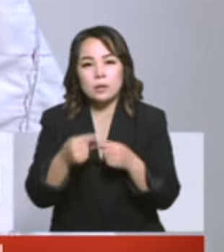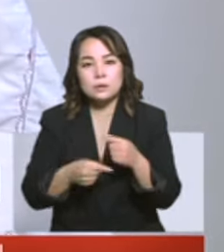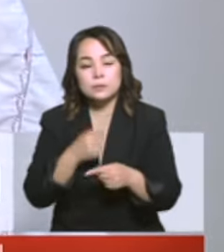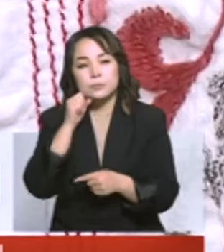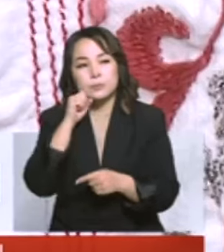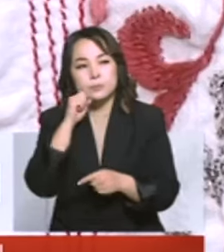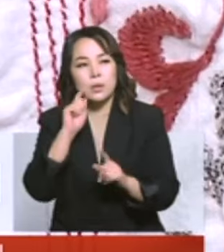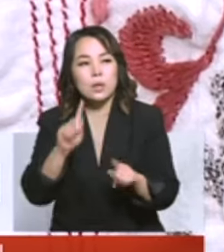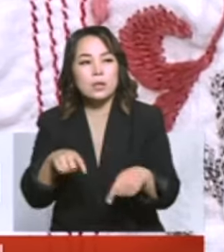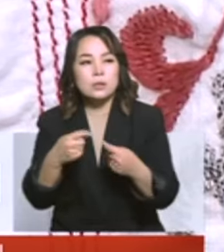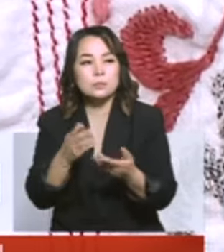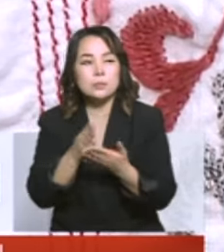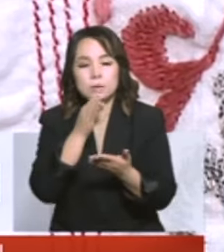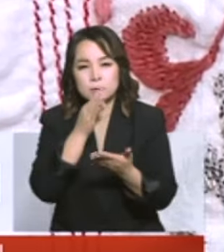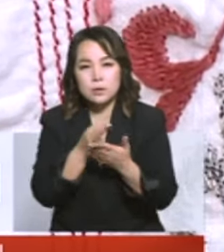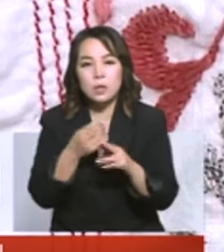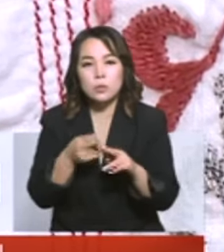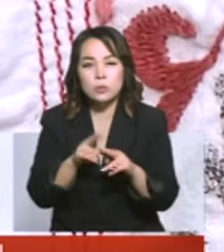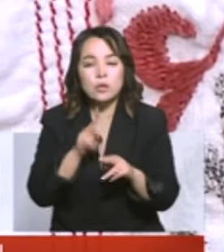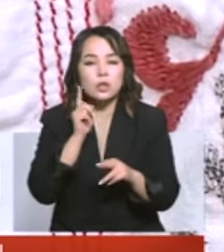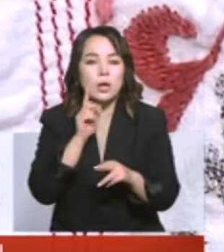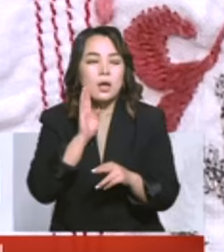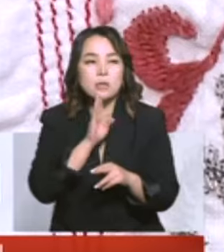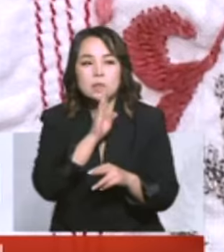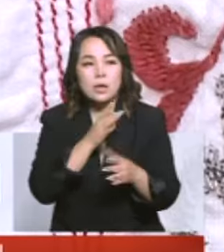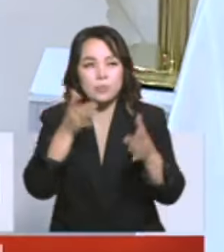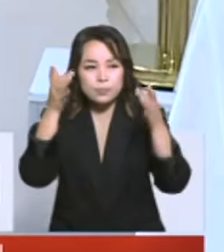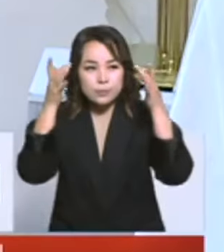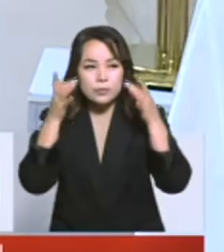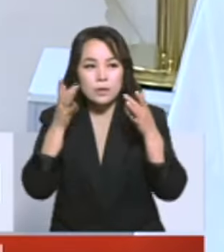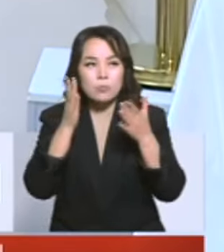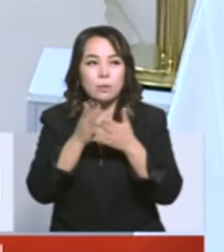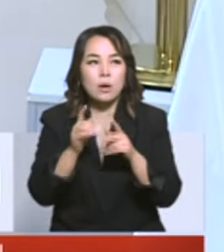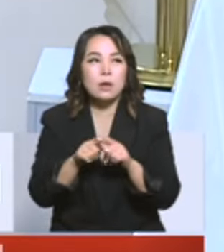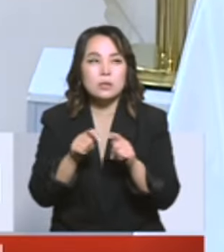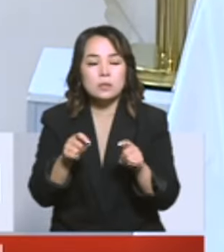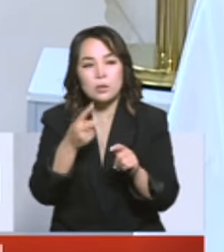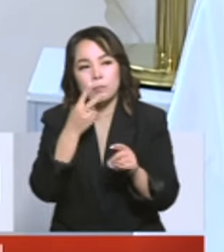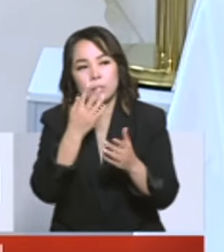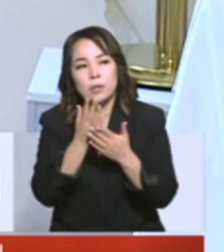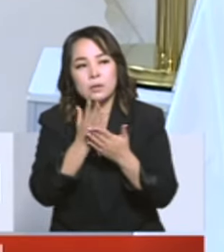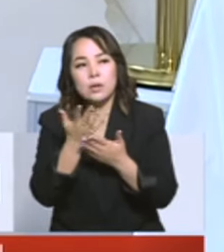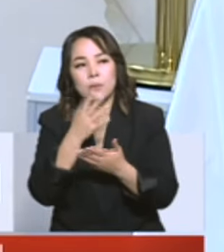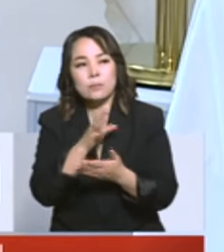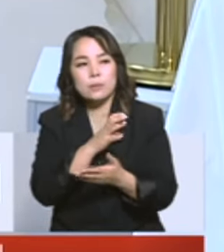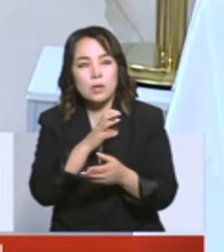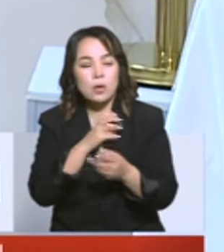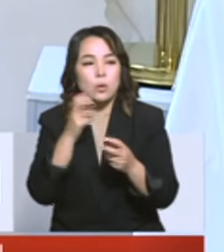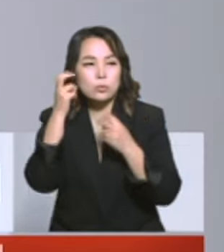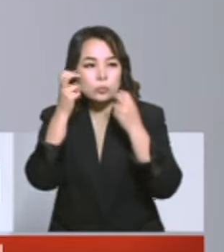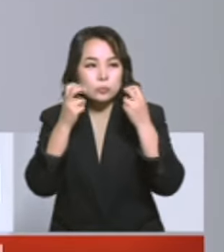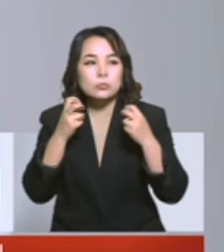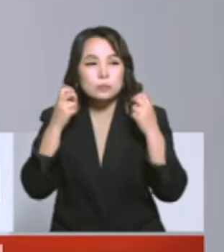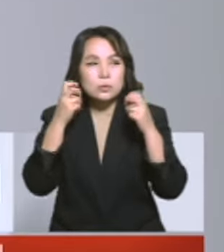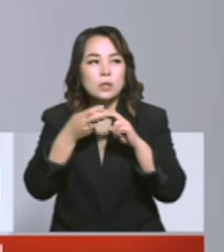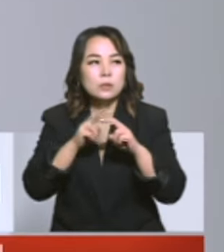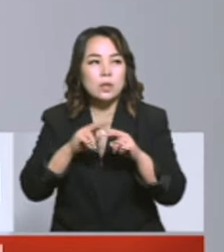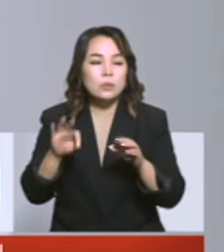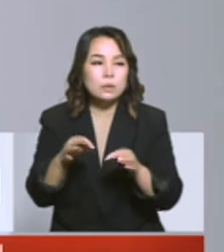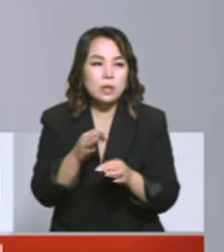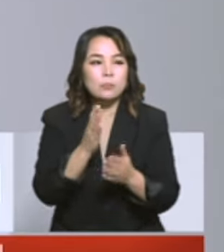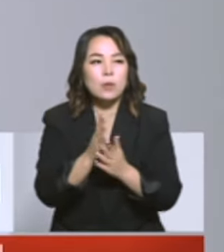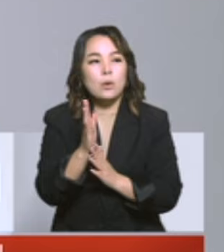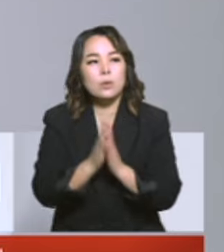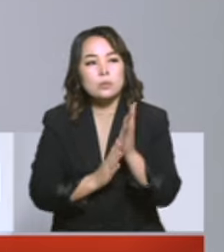әжесіне тиесілі болыпты. Бұл жас әйелге арналған бас киім өте ашық, қанық түстерге бай. Кошкар мүйіз ойуы, сондайық өсінді көрнектер